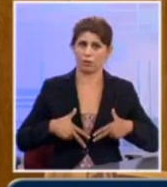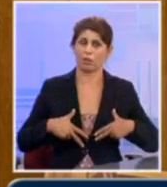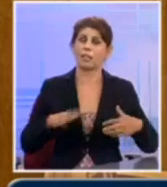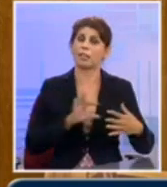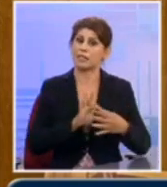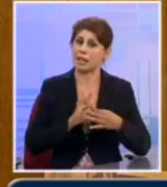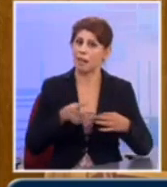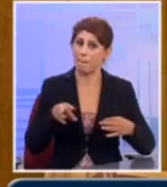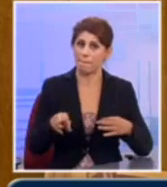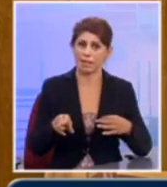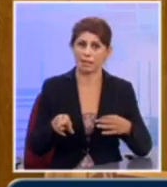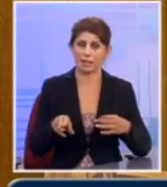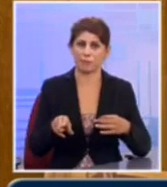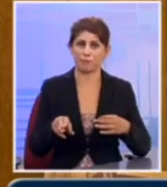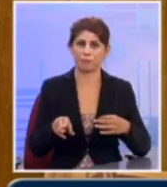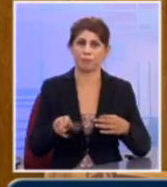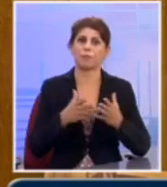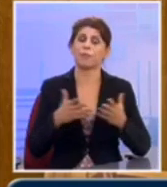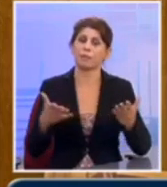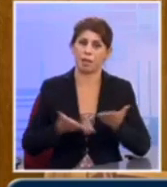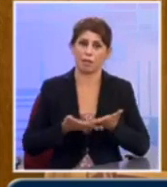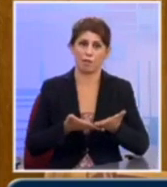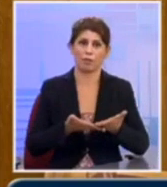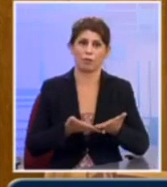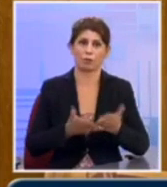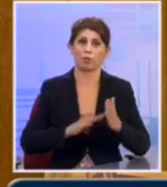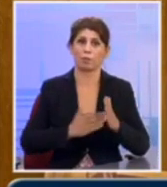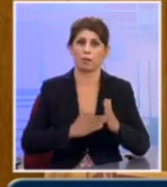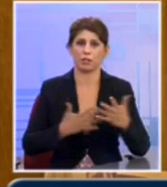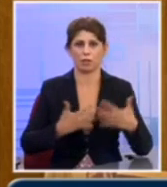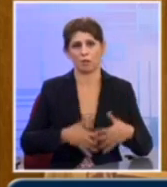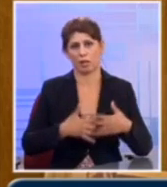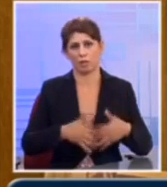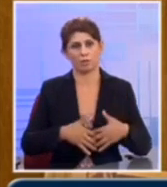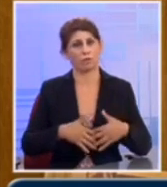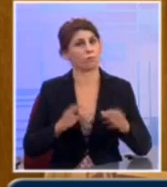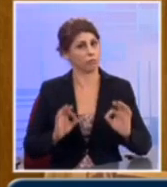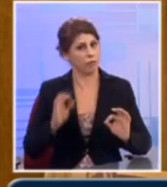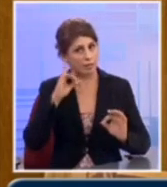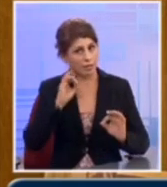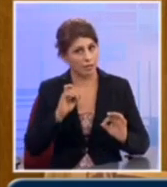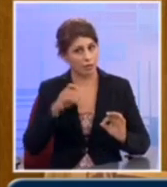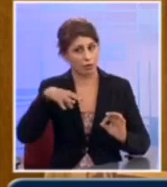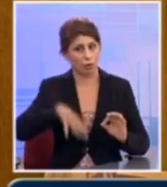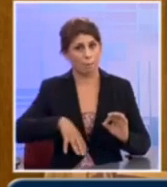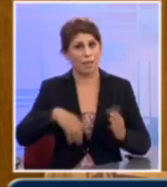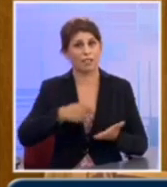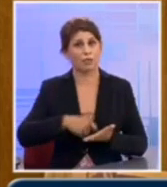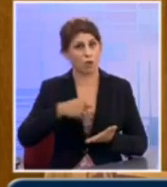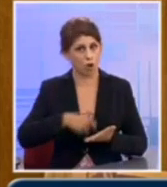συνεργασία ε και με τη μεγάλη βοήθεια του υπηρεσιακού μηχανισμού που βέβαια θα ξέρετε ότι στον τομέα της